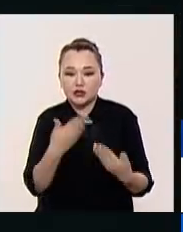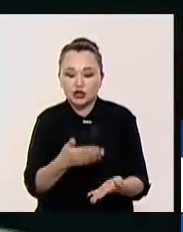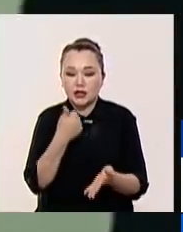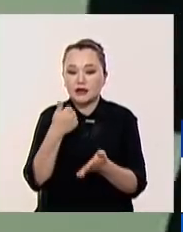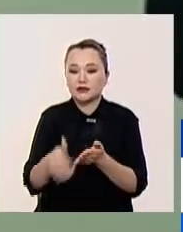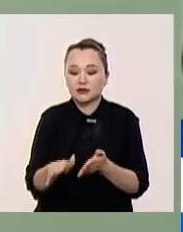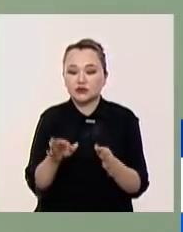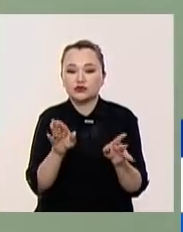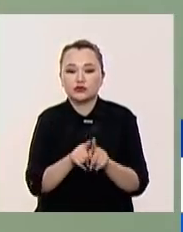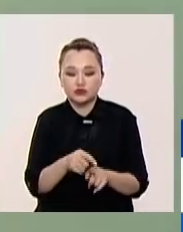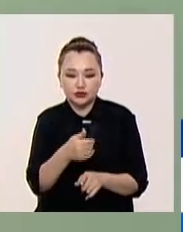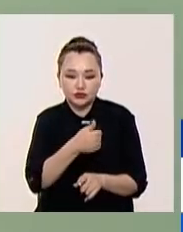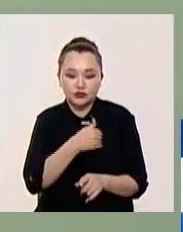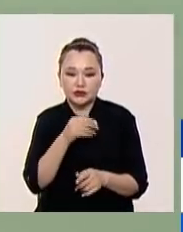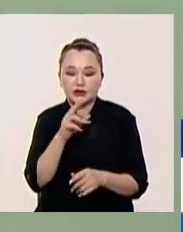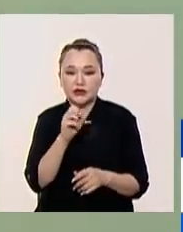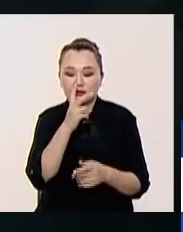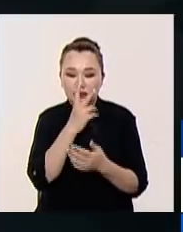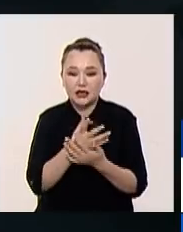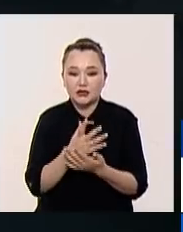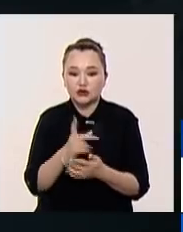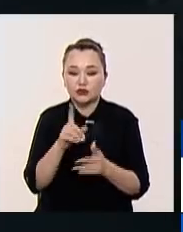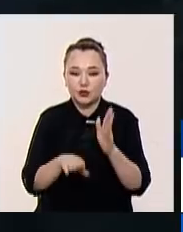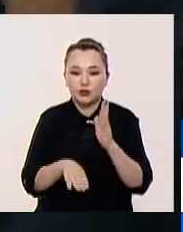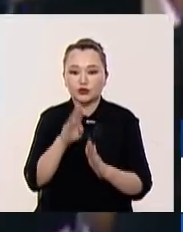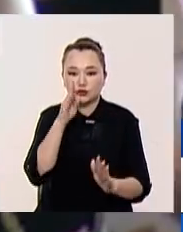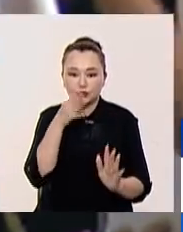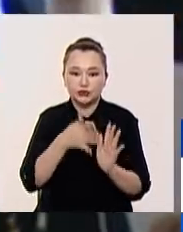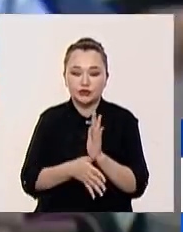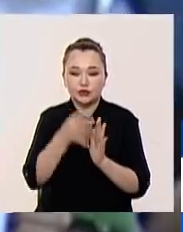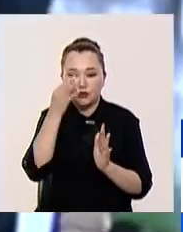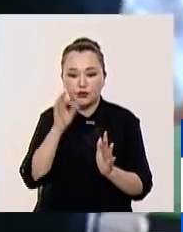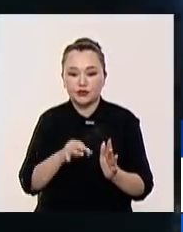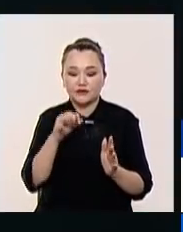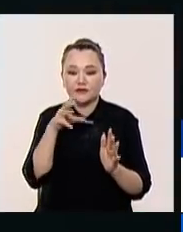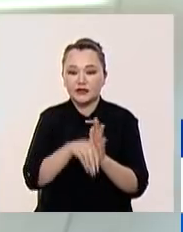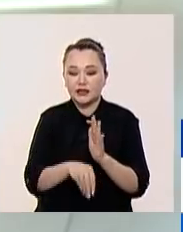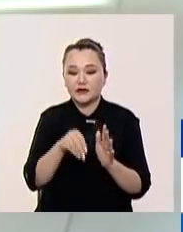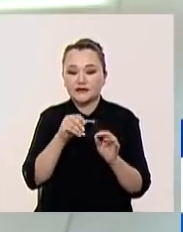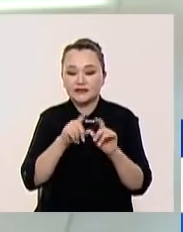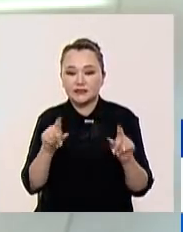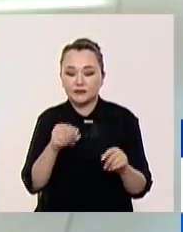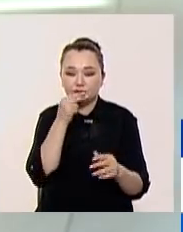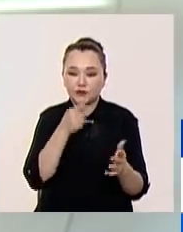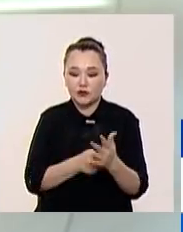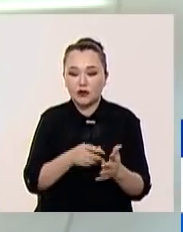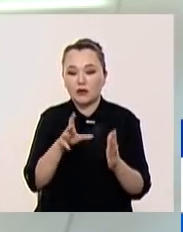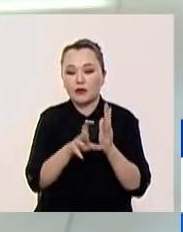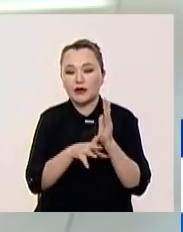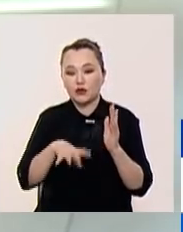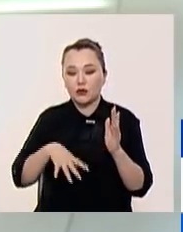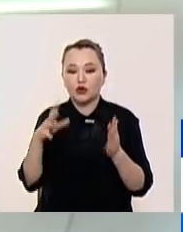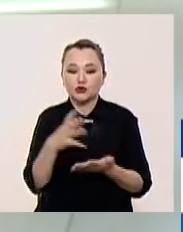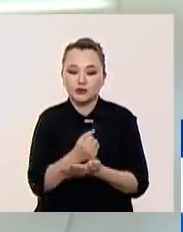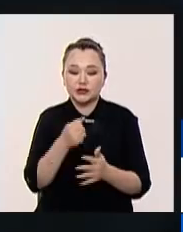отклонили. Они намерены поехать в Казань для того, чтобы лучше изучить опыт внедрения системы комбинатов школьного питания, а потом успешно